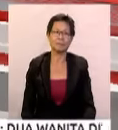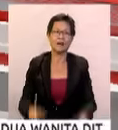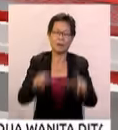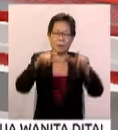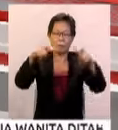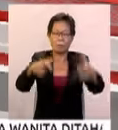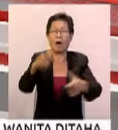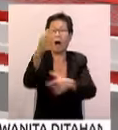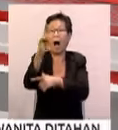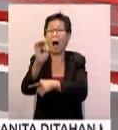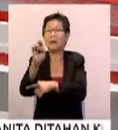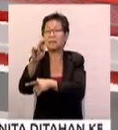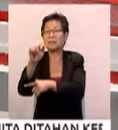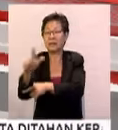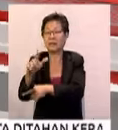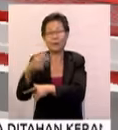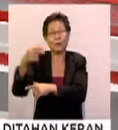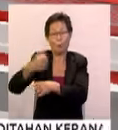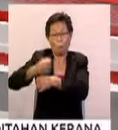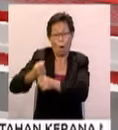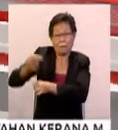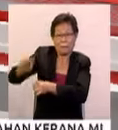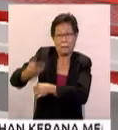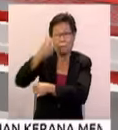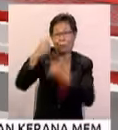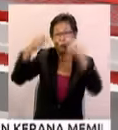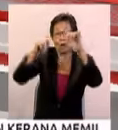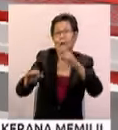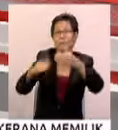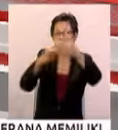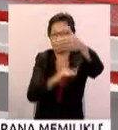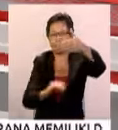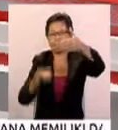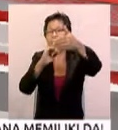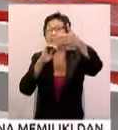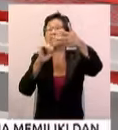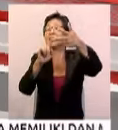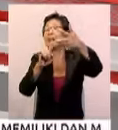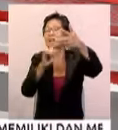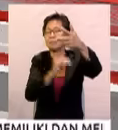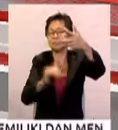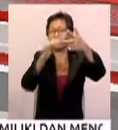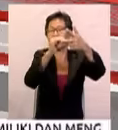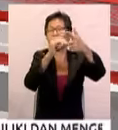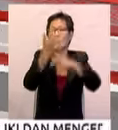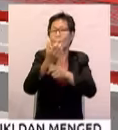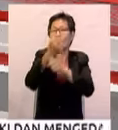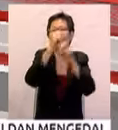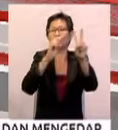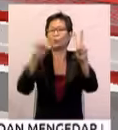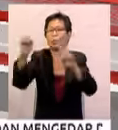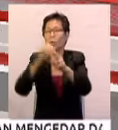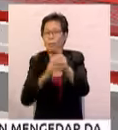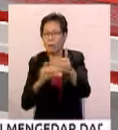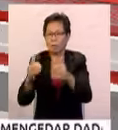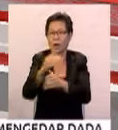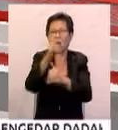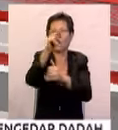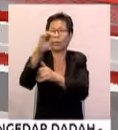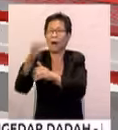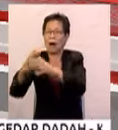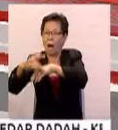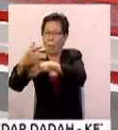Pasukan Arsenal mencipta sejarah tersendiri apabila berjaya mendaki ke tangga ketiga Liga Perdana Inggeris selepas kemenangan 2-0 mengatasi Newcastle awal